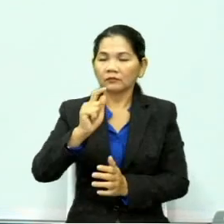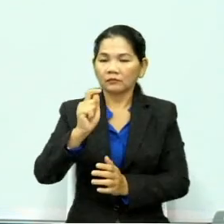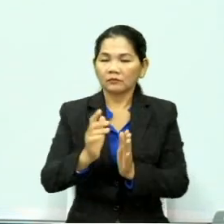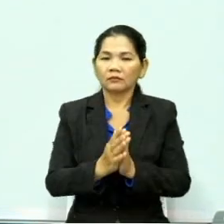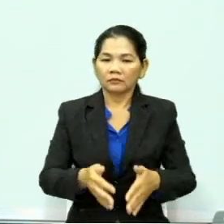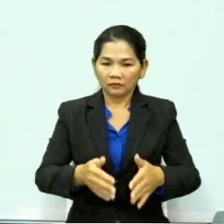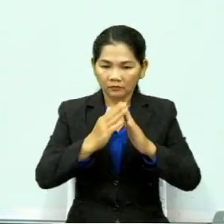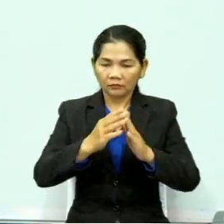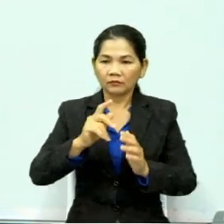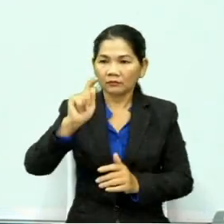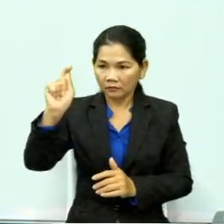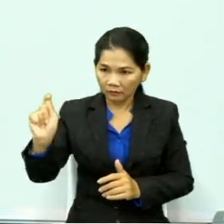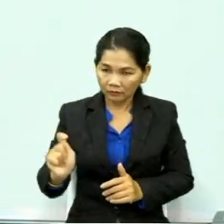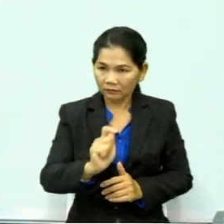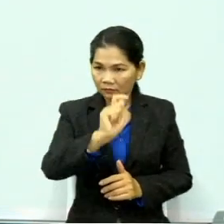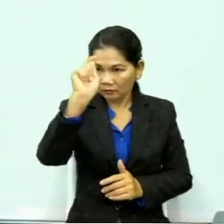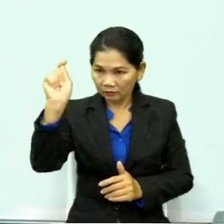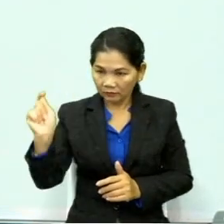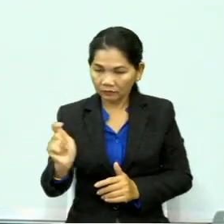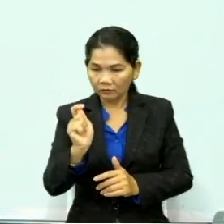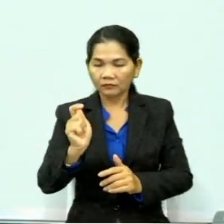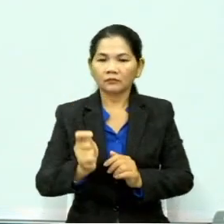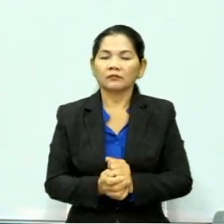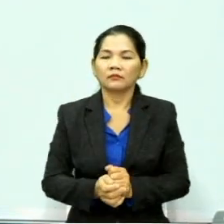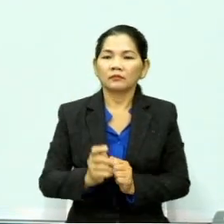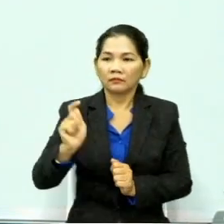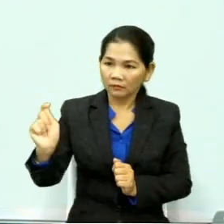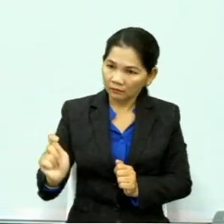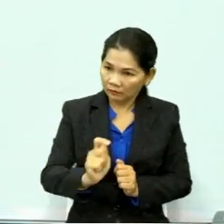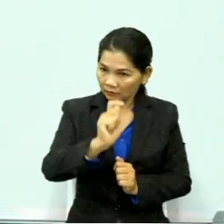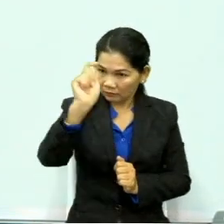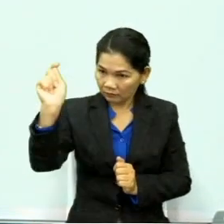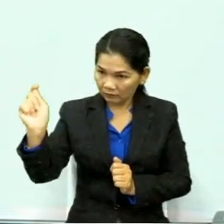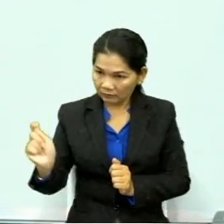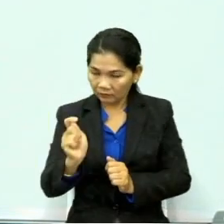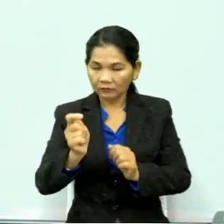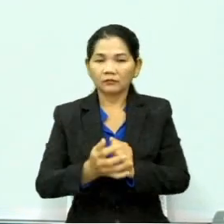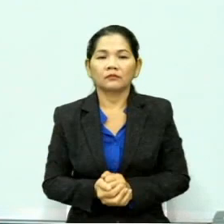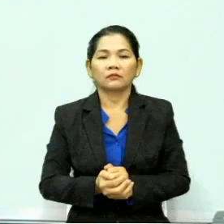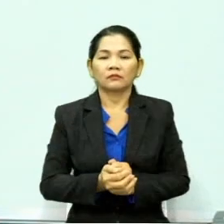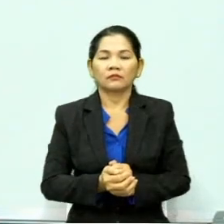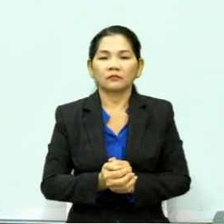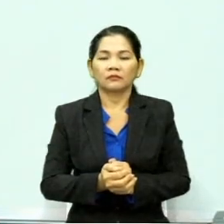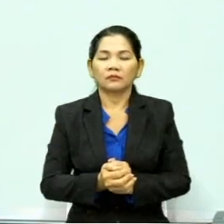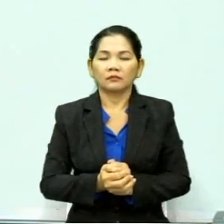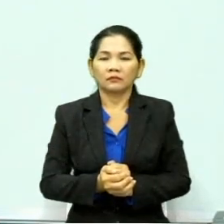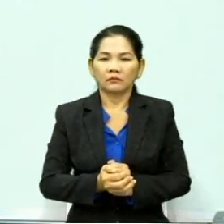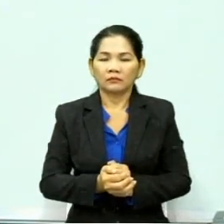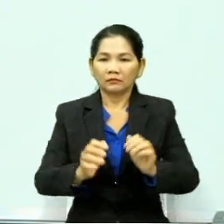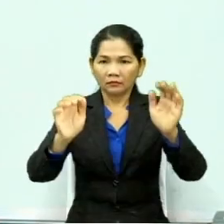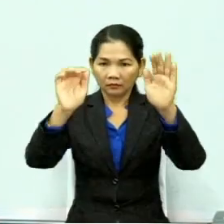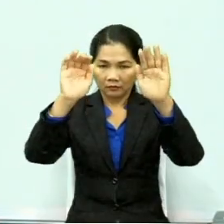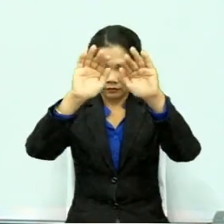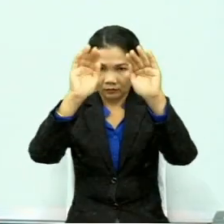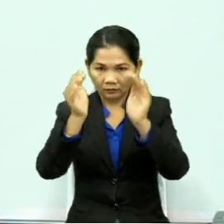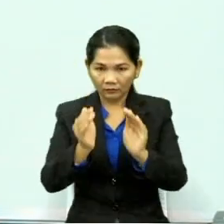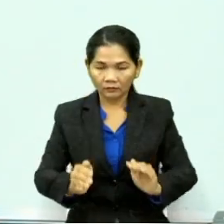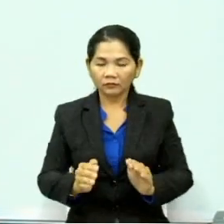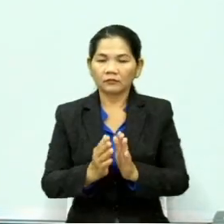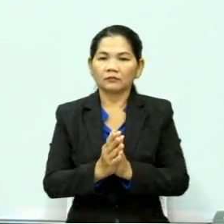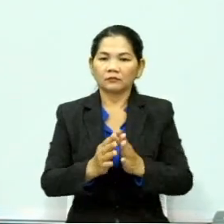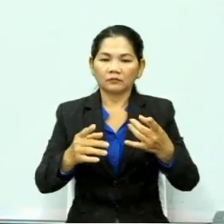việc cao chân tới chia rụng vông là có ná chá cứ thuê ôi về miền sẵn thán mù nè con cười